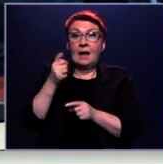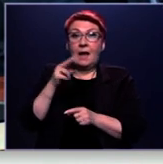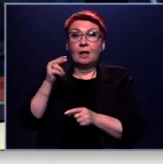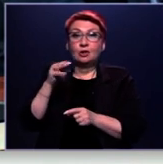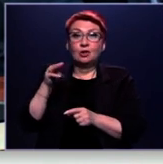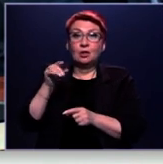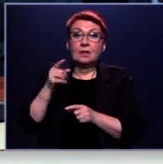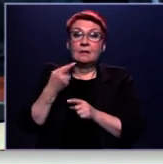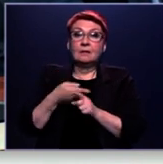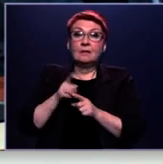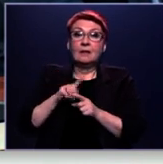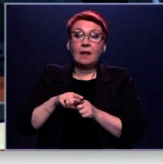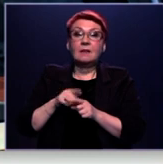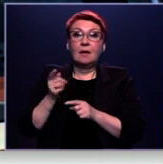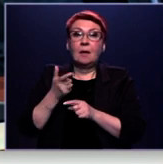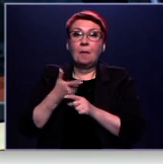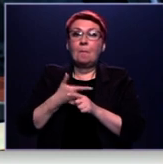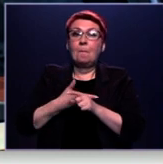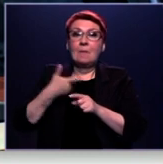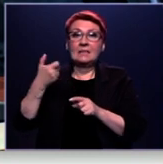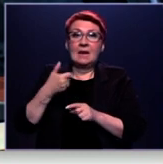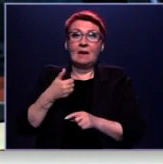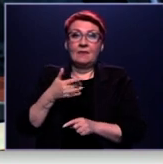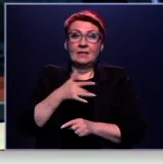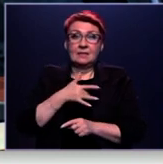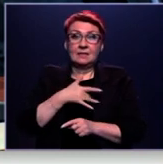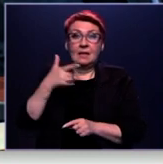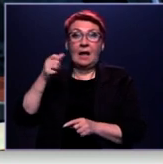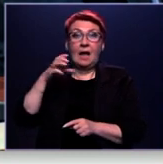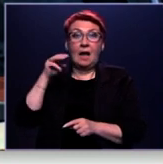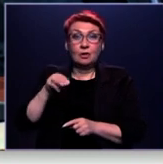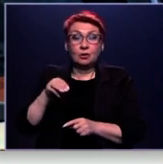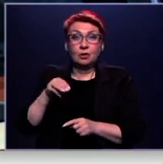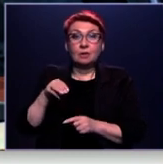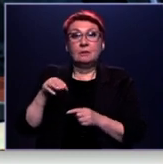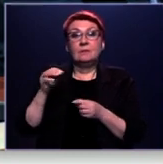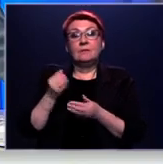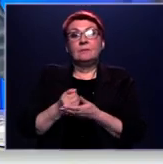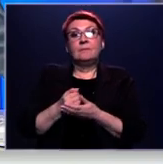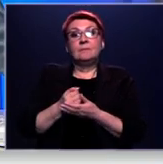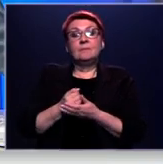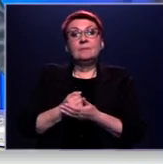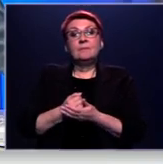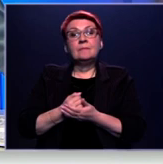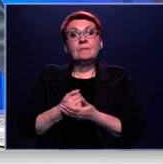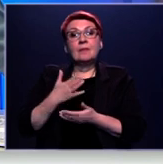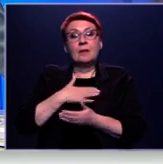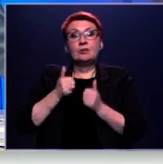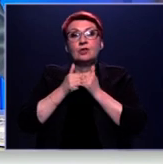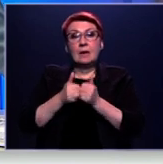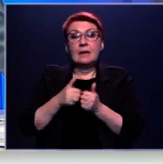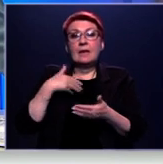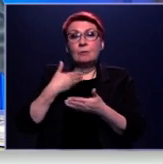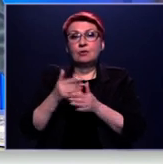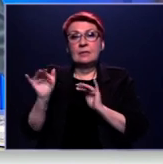это простреливает сердце. Гаджет и герои ТикТоков не простреливают. Наша коллега и